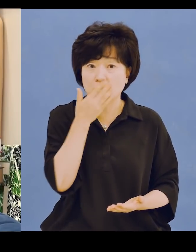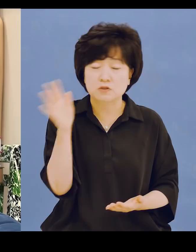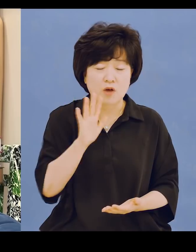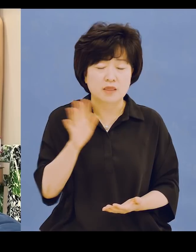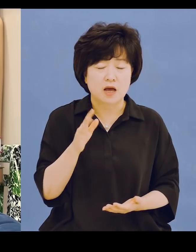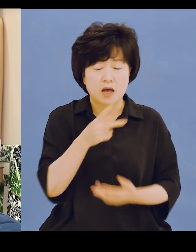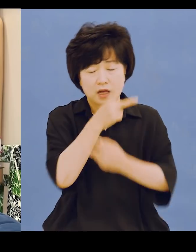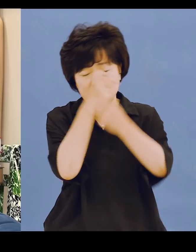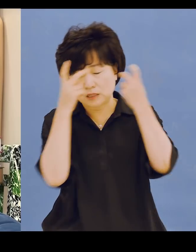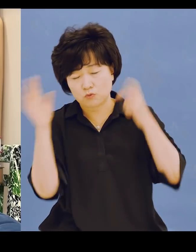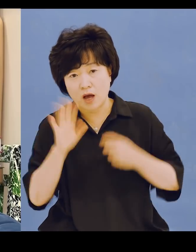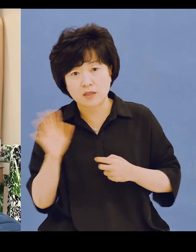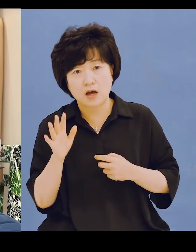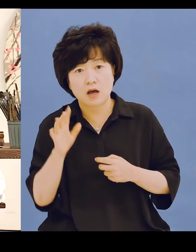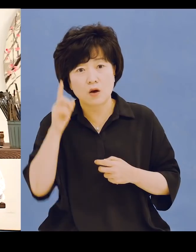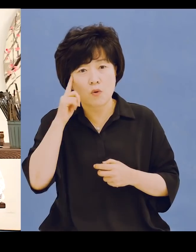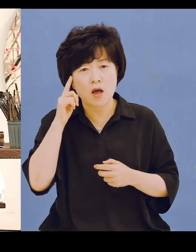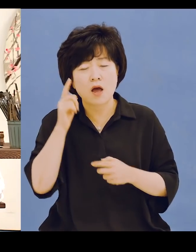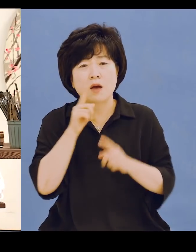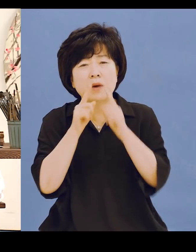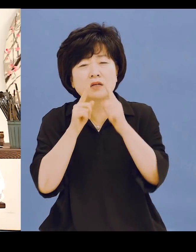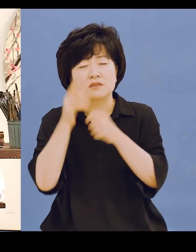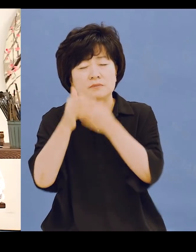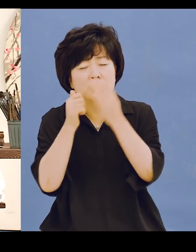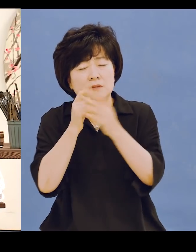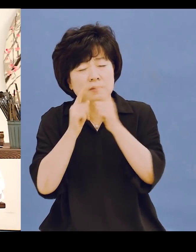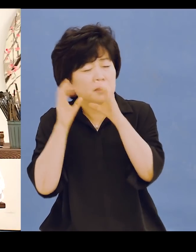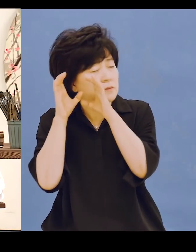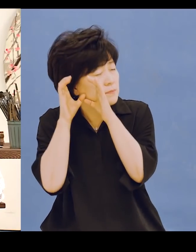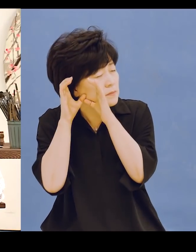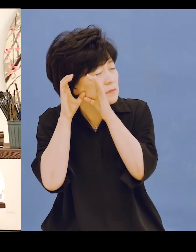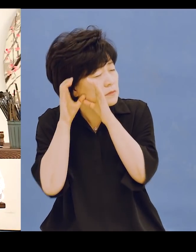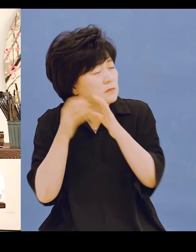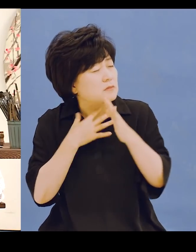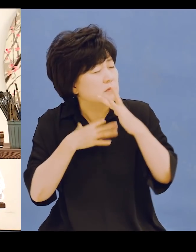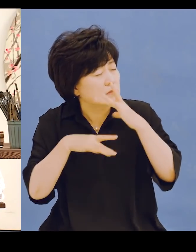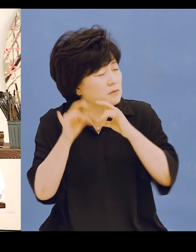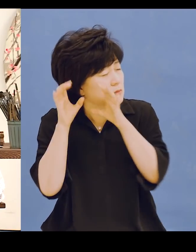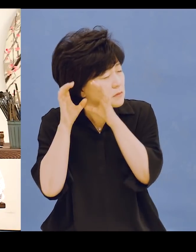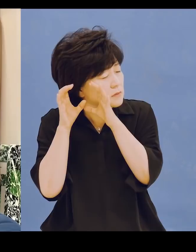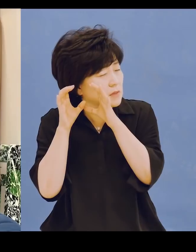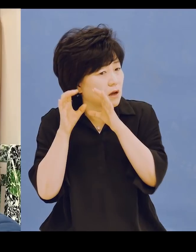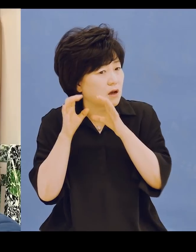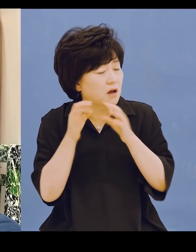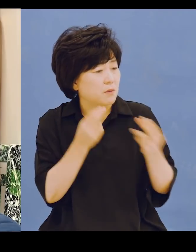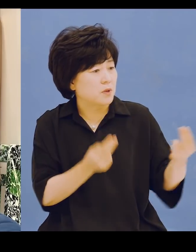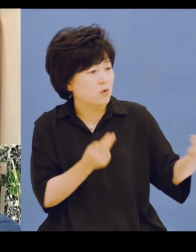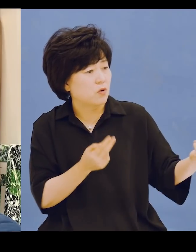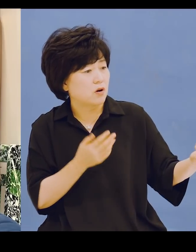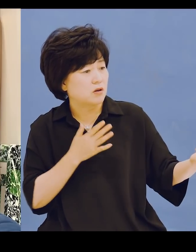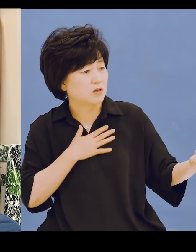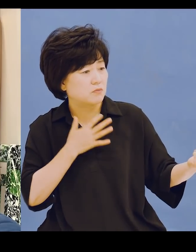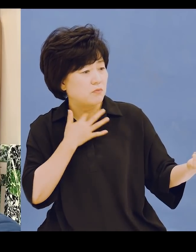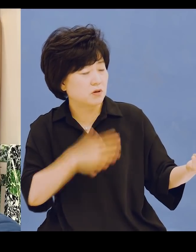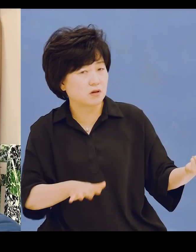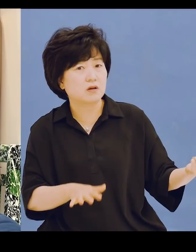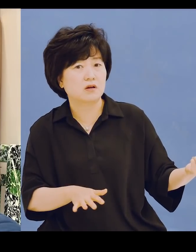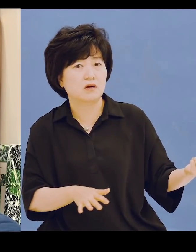자지도 않아요. 말씀을 듣느라고. 저도 그래 본 적이 없고. 네. 그리고 더 놀라운